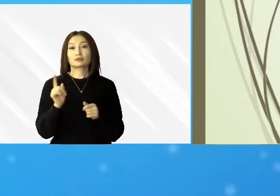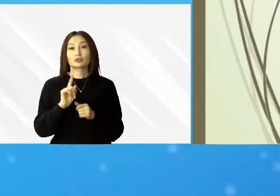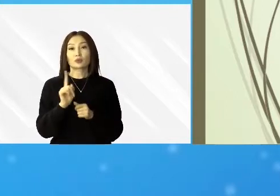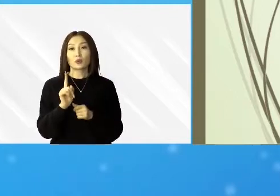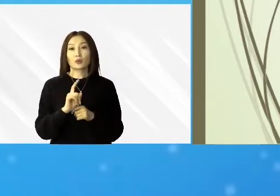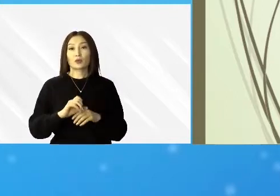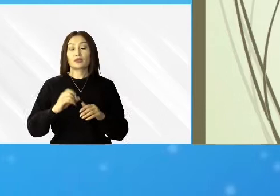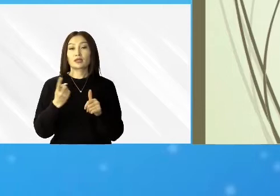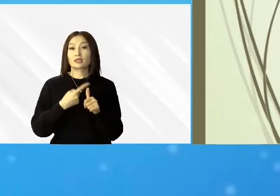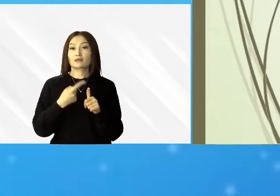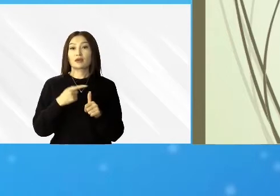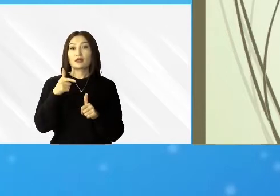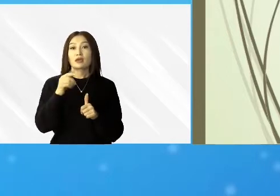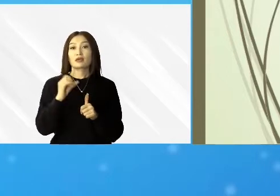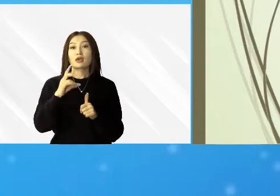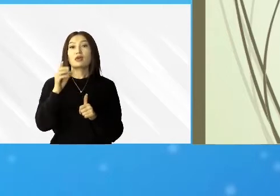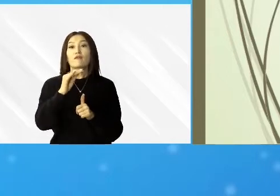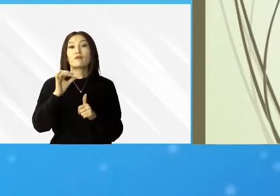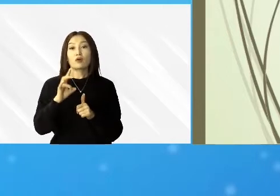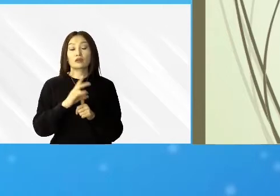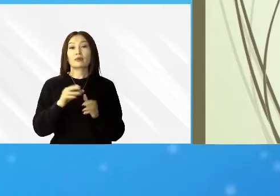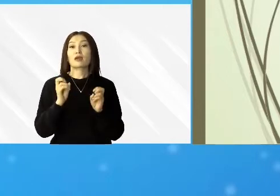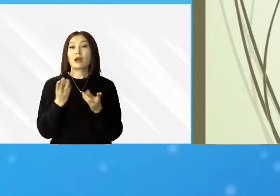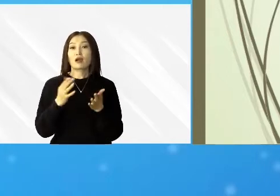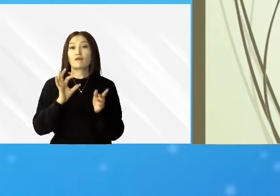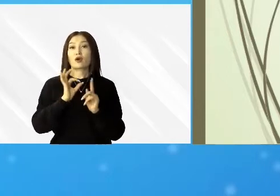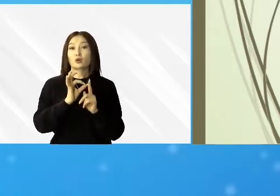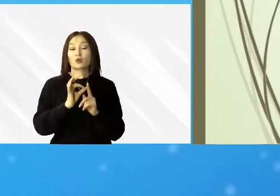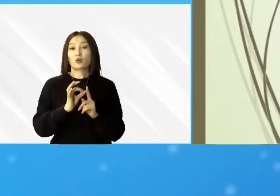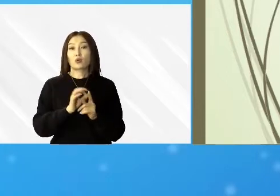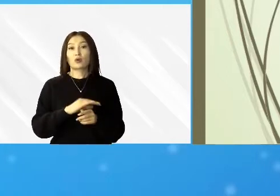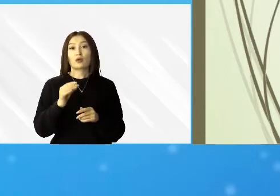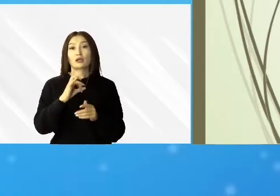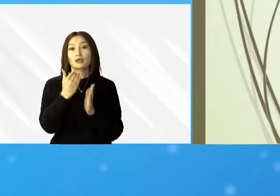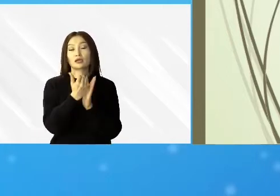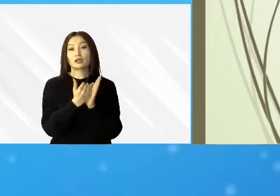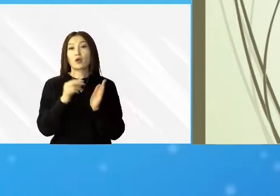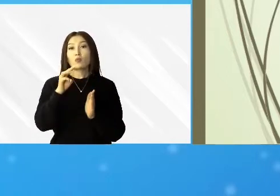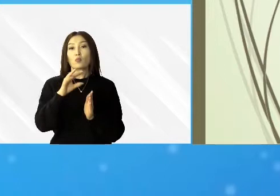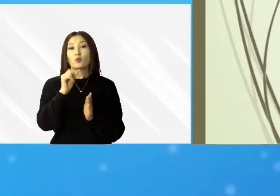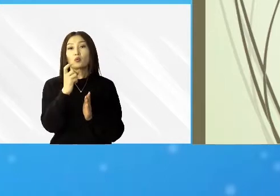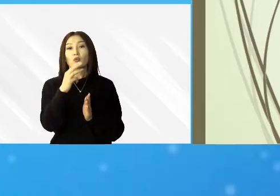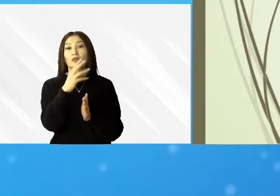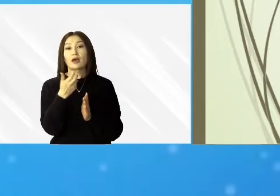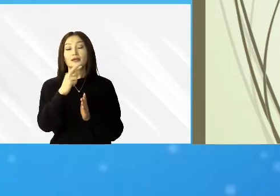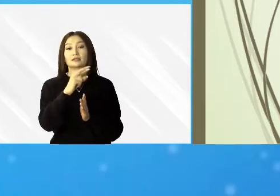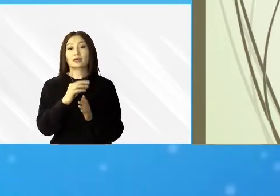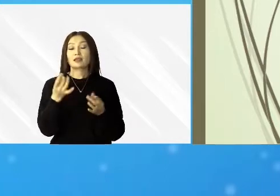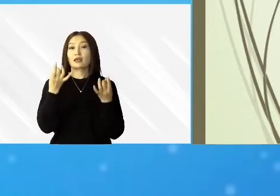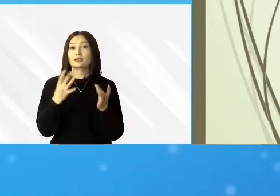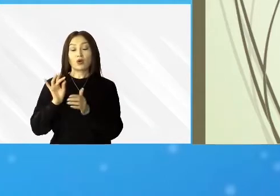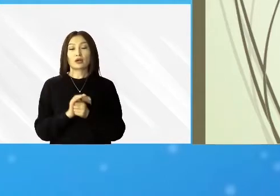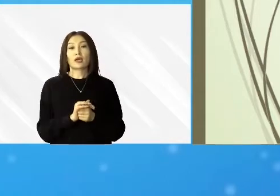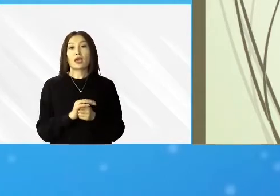Уточним, что называют генофондом популяции и какова роль доминантных и рецессивных мутаций для естественного